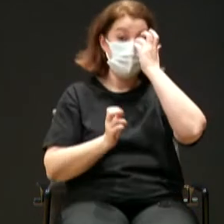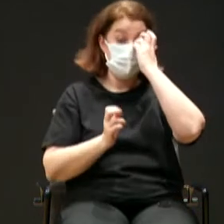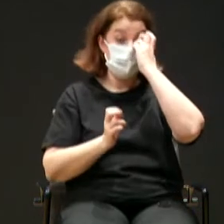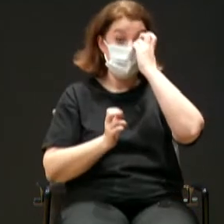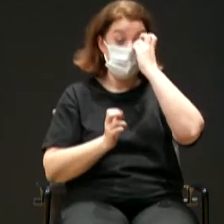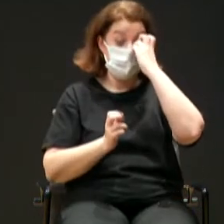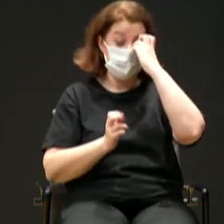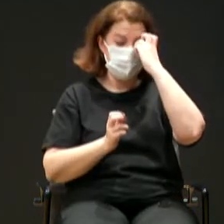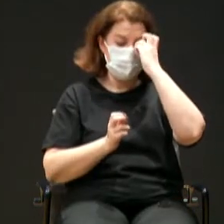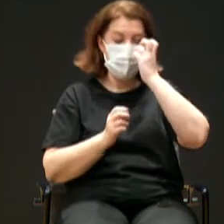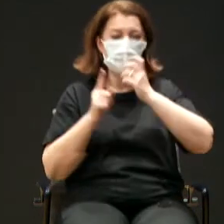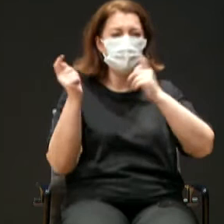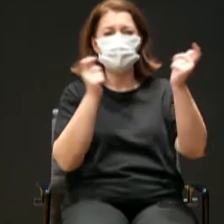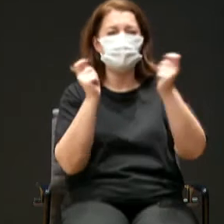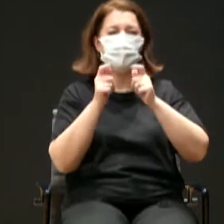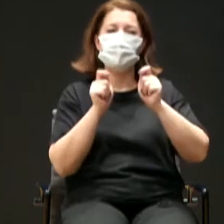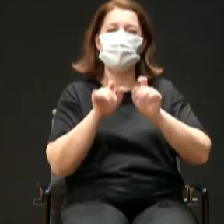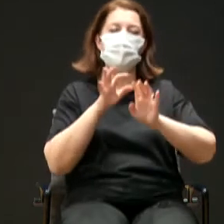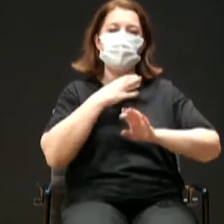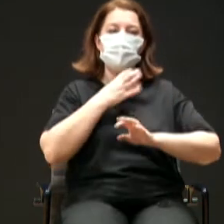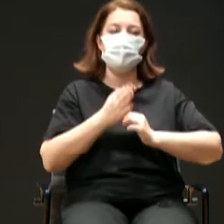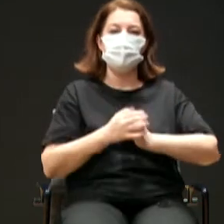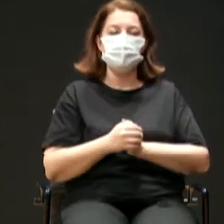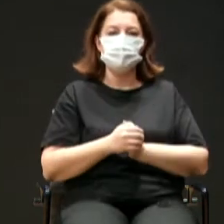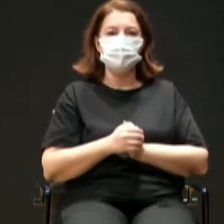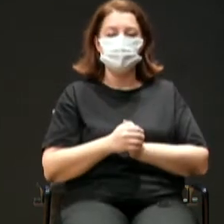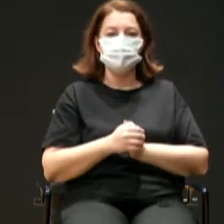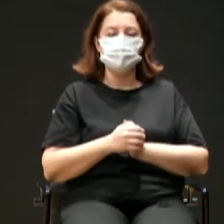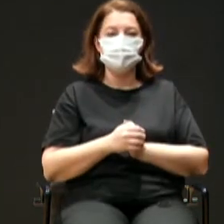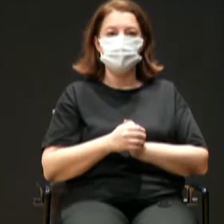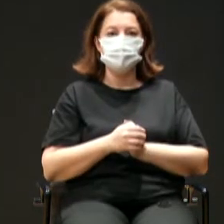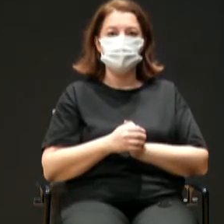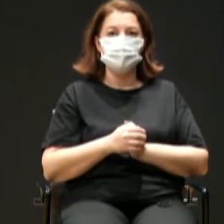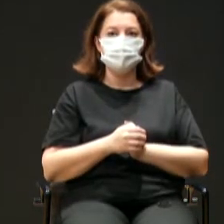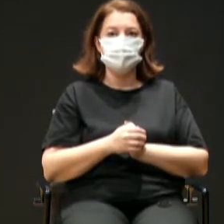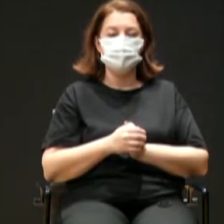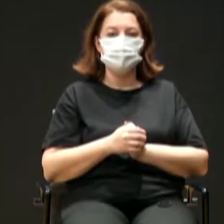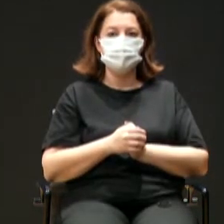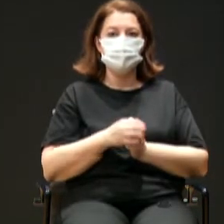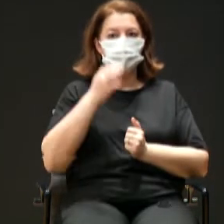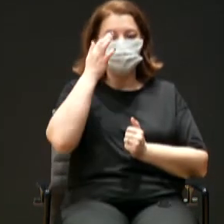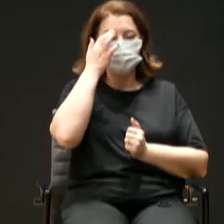müdahale edin arkadaşlar, o zaman, konuşmasın lütfen, arkadaş. Hatip'e müdahale etmeyelim. Konuşmasını bitirsin. Söz söylemek isteyen...